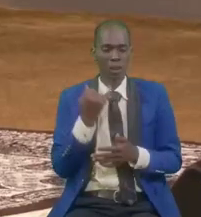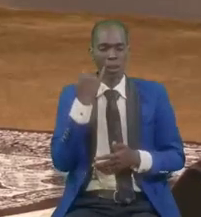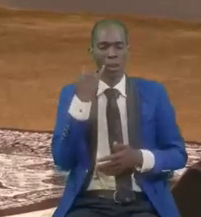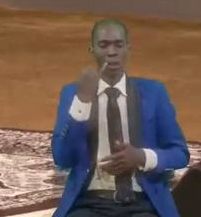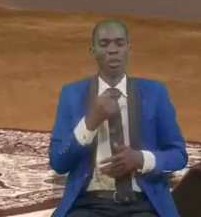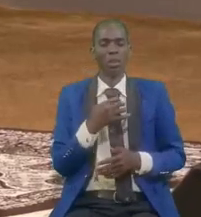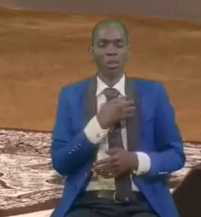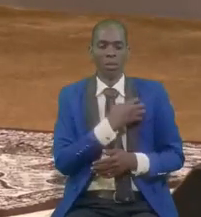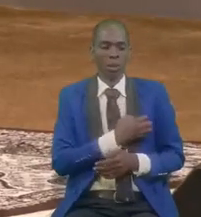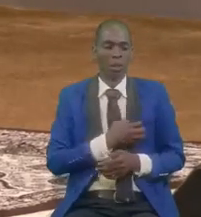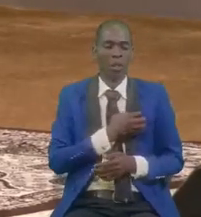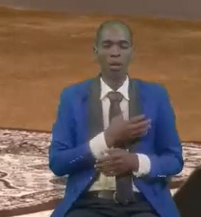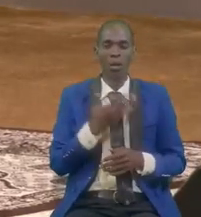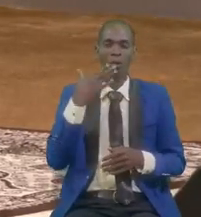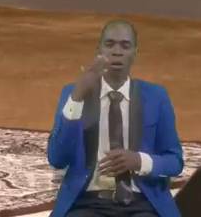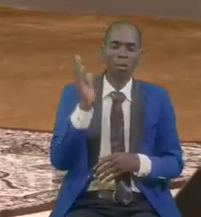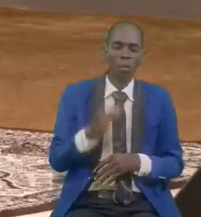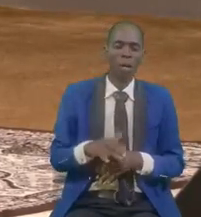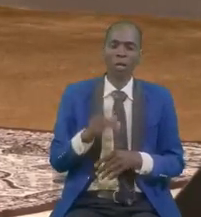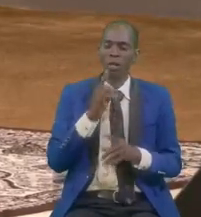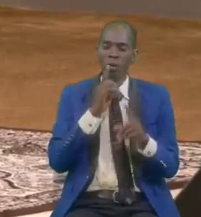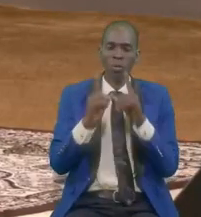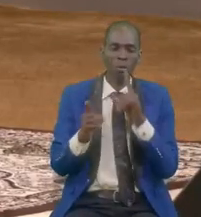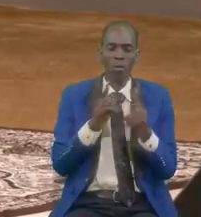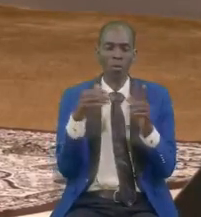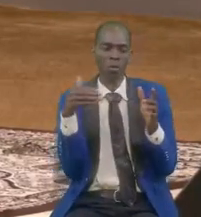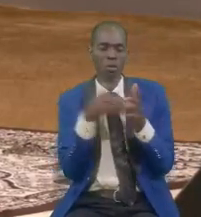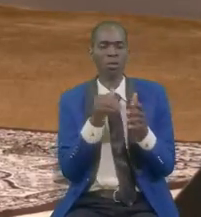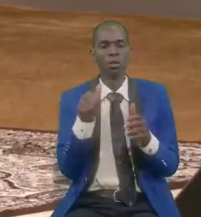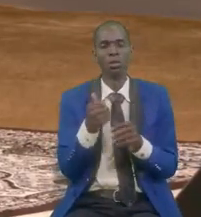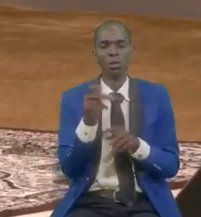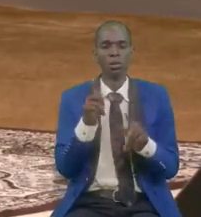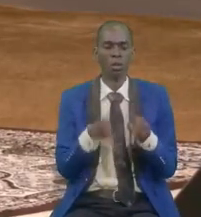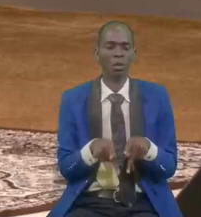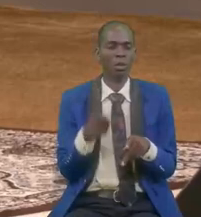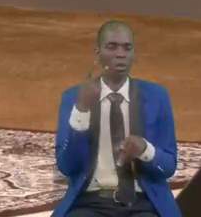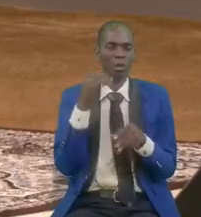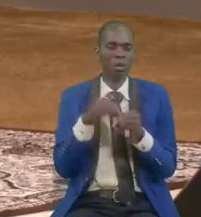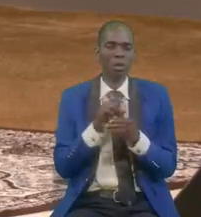dissimulation, toute envie et toute médisance. Voilà le